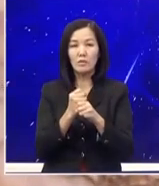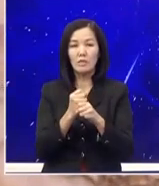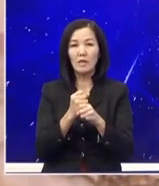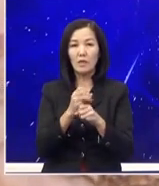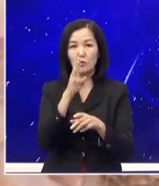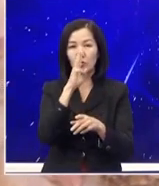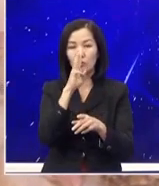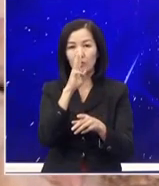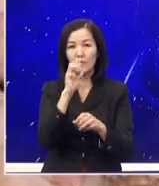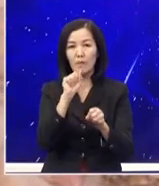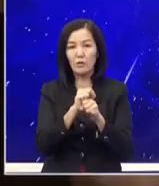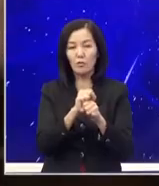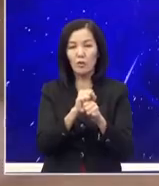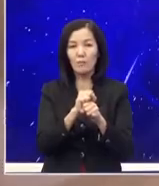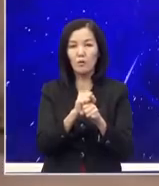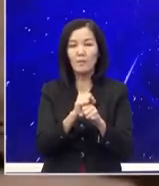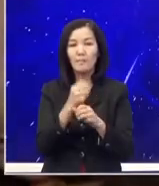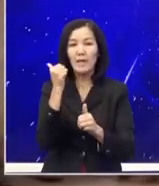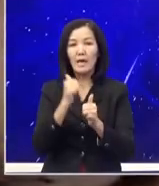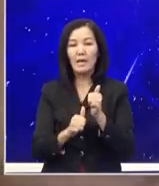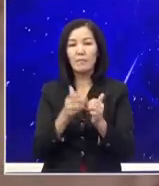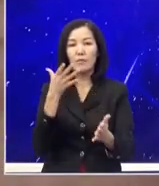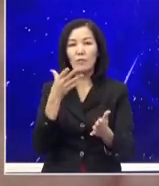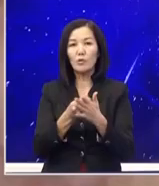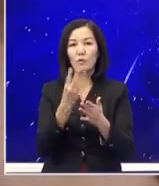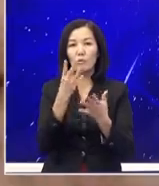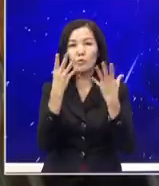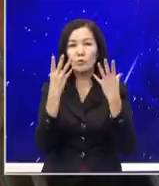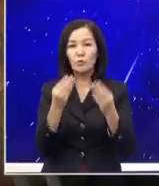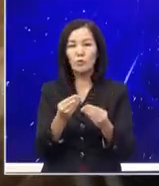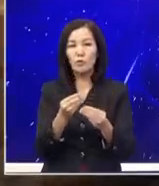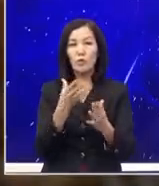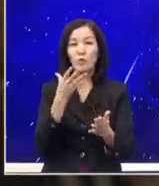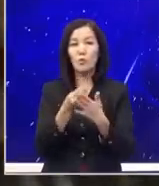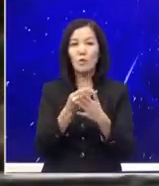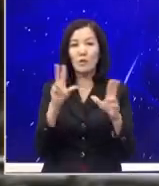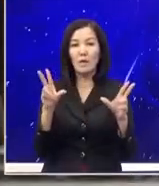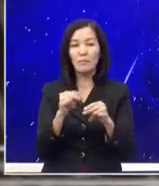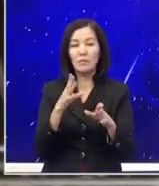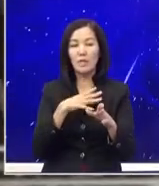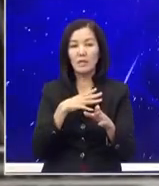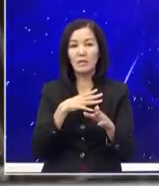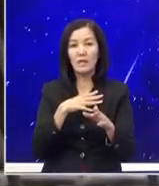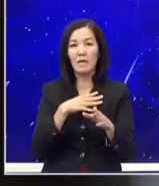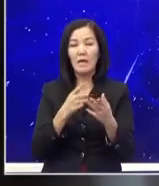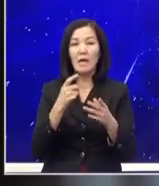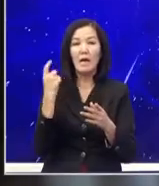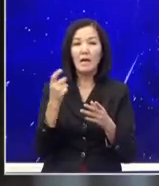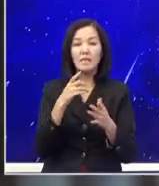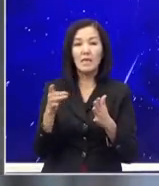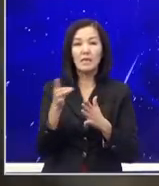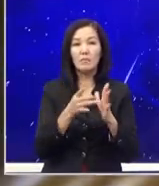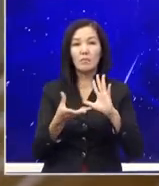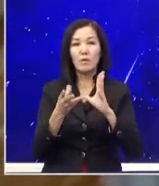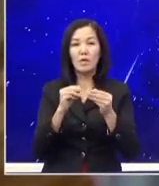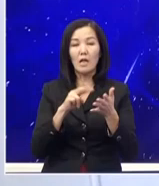анық. Министрлік әрбір шаруа иесіне өтемақыны 3 күннің ішінде түсіреміз деп уәде берді. Құс фабрикаларының иелері үшін республикалық